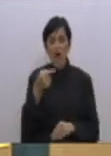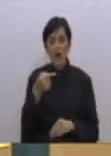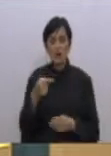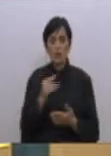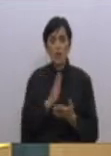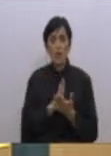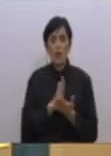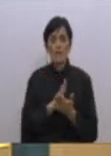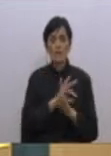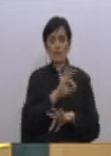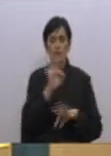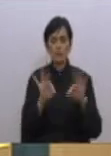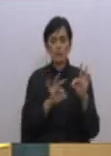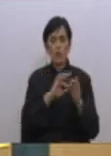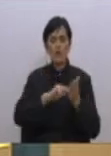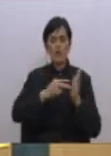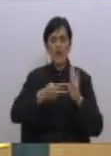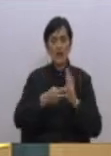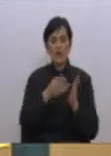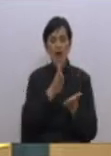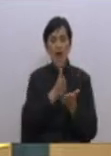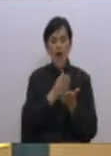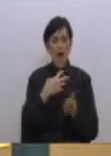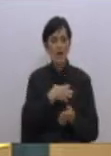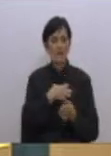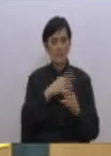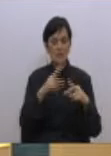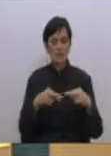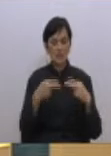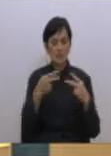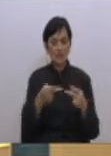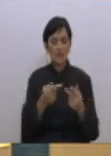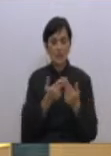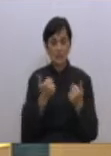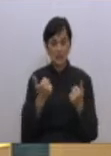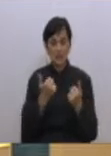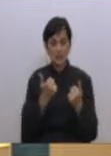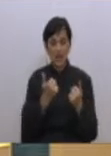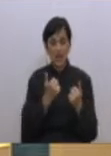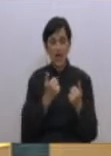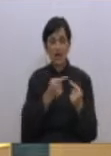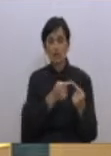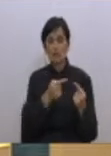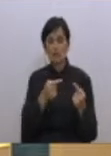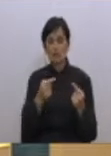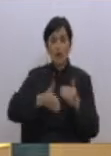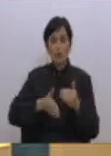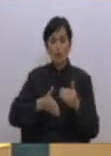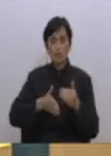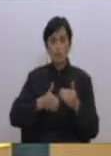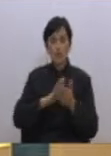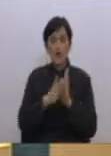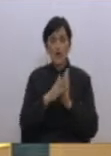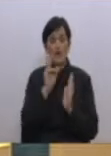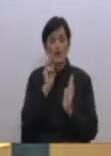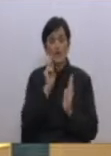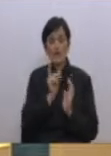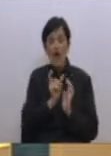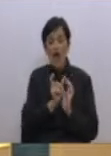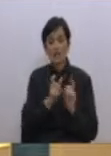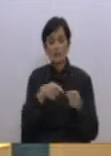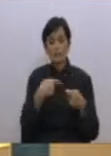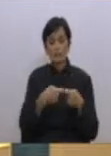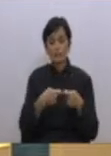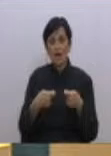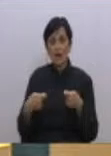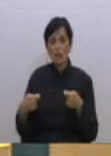წარმოადგენს პროექტების გეგმების არსებითი ცვლილება და რიგ შემთხვევაში დების